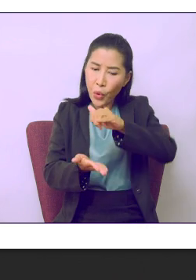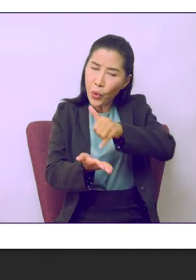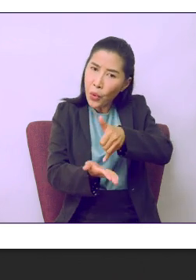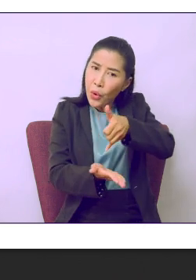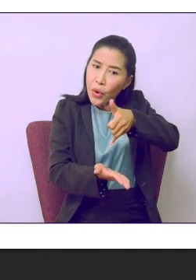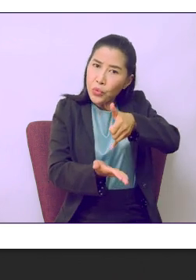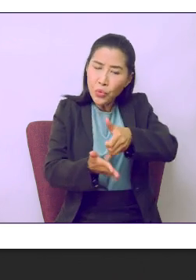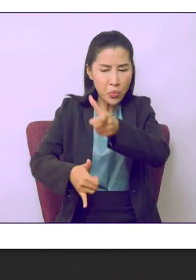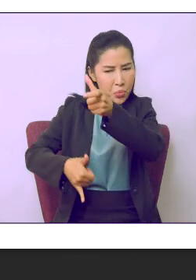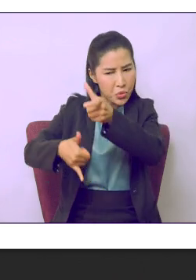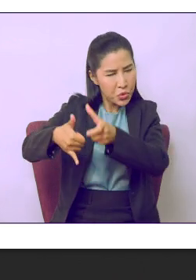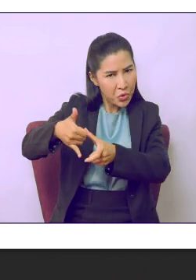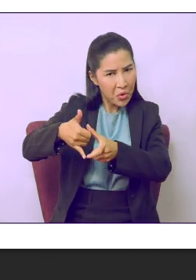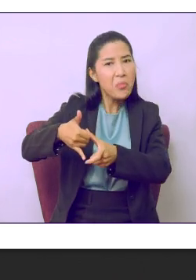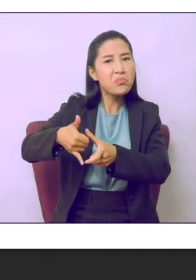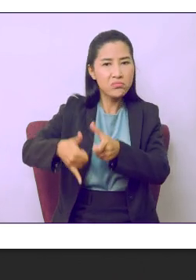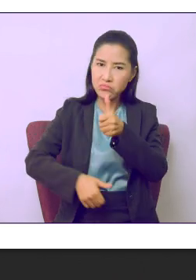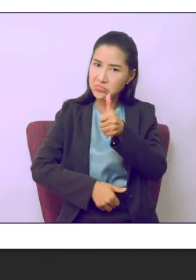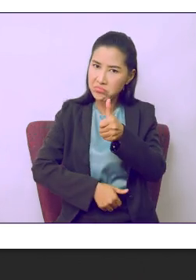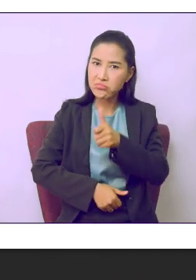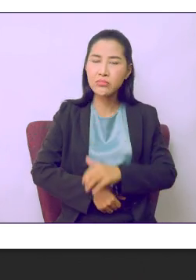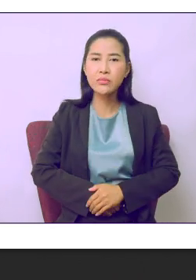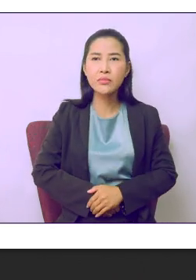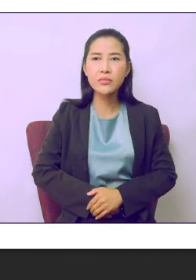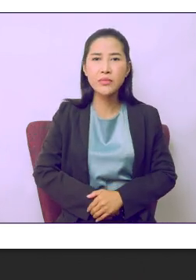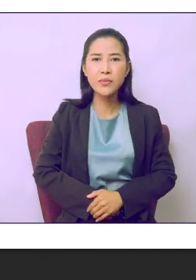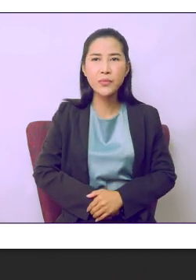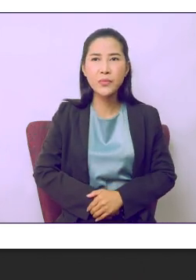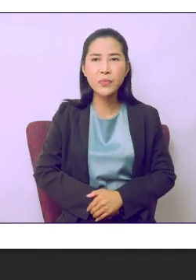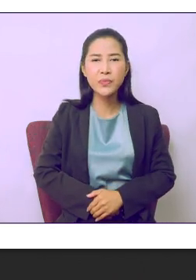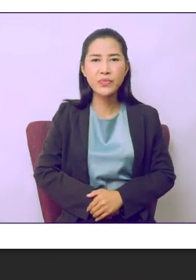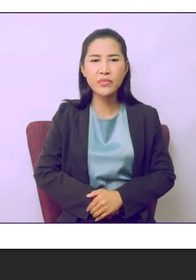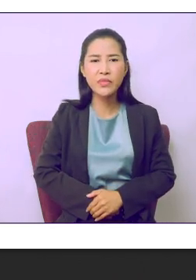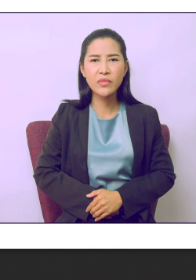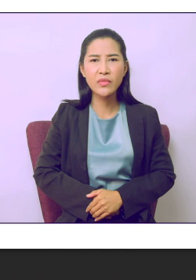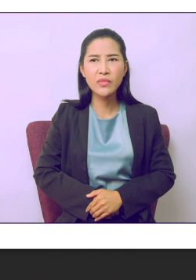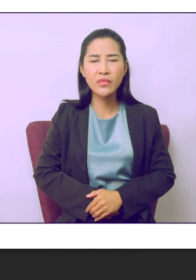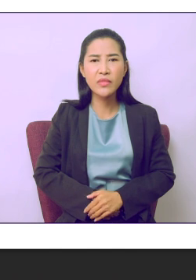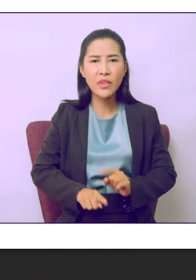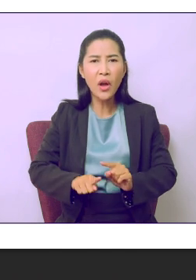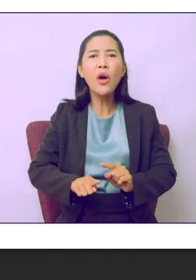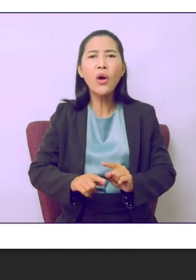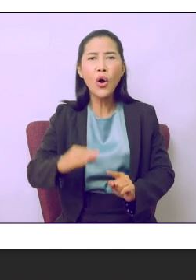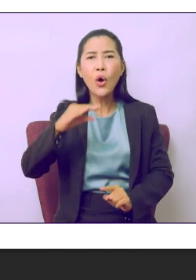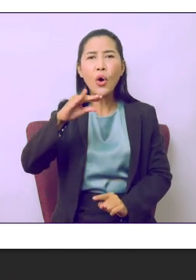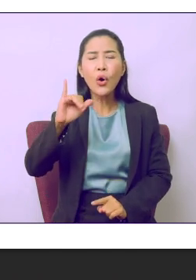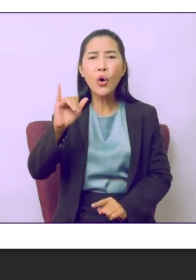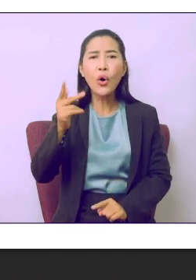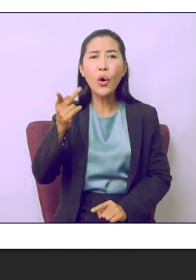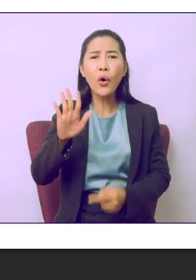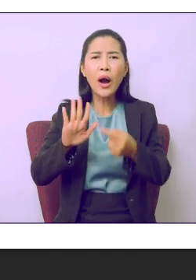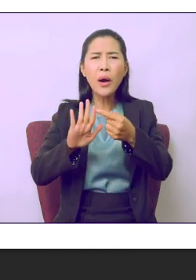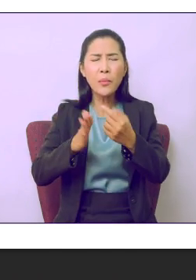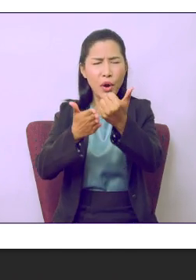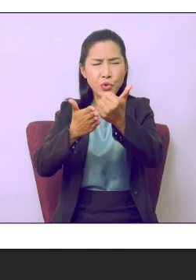พฤติกรรมนะครับแต่นะครับไอ้พวก BMIไม่ค่อยไม่ค่อยได้ผลเนาะโยคะโยคะนี่ไม่ได้ช่วยเรื่อง